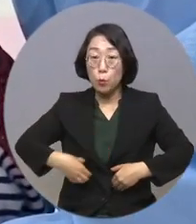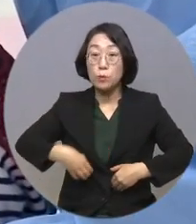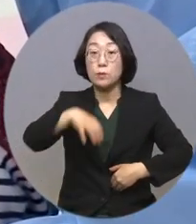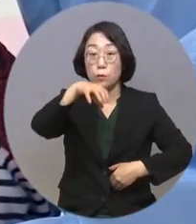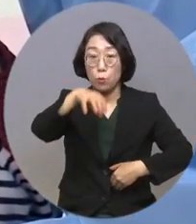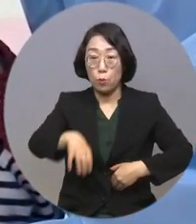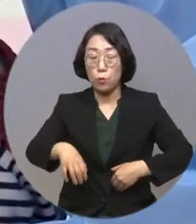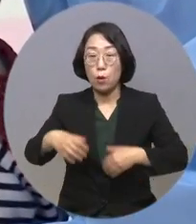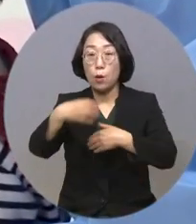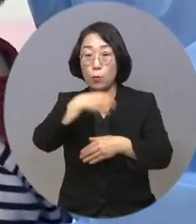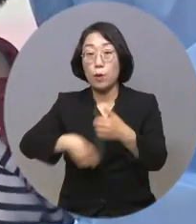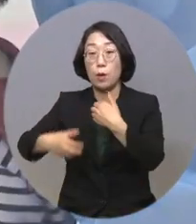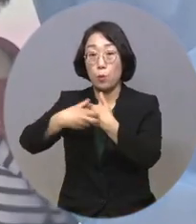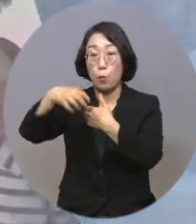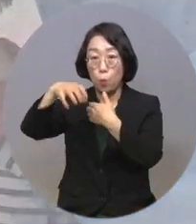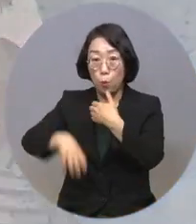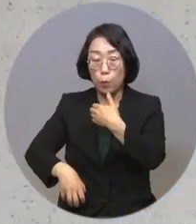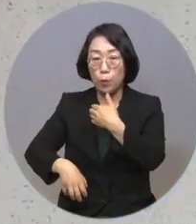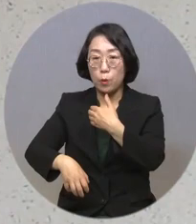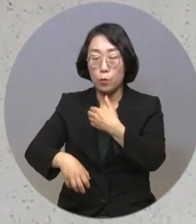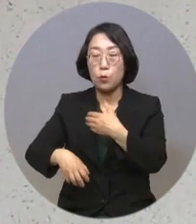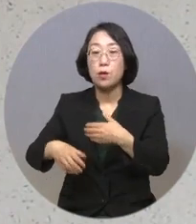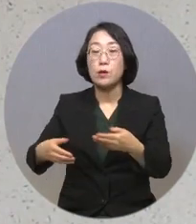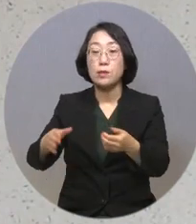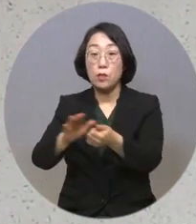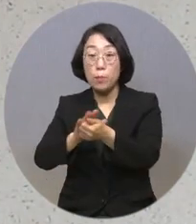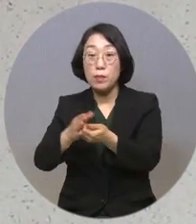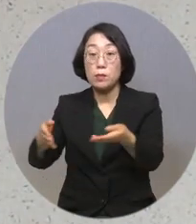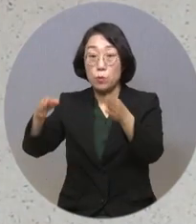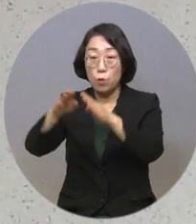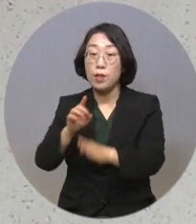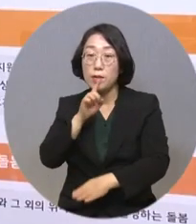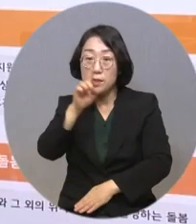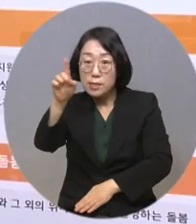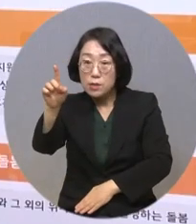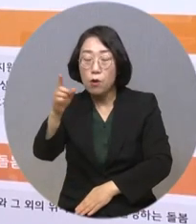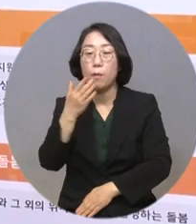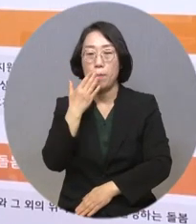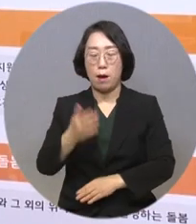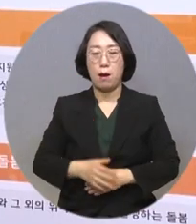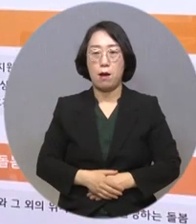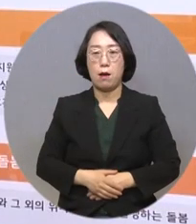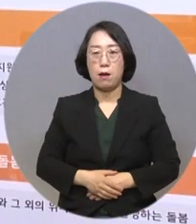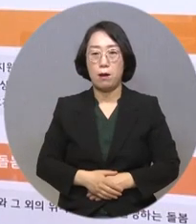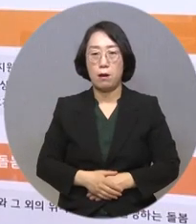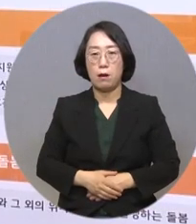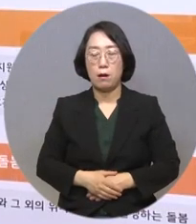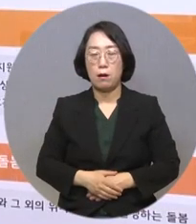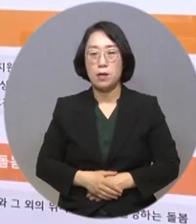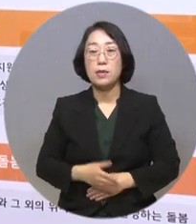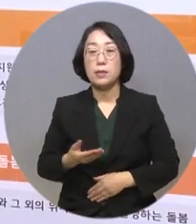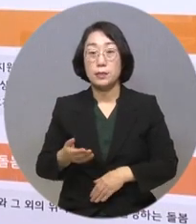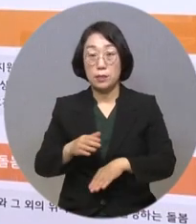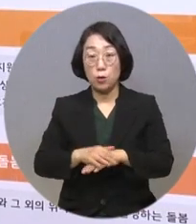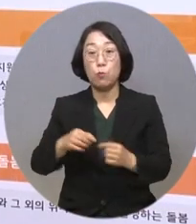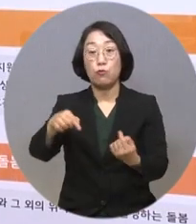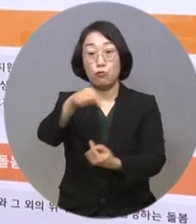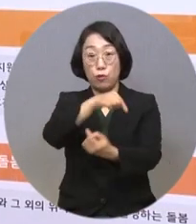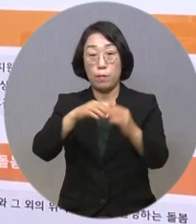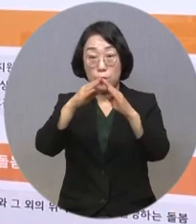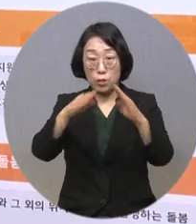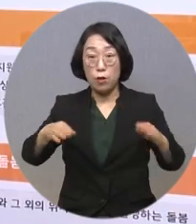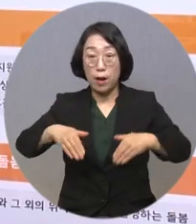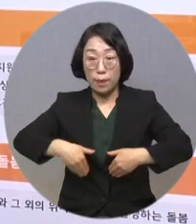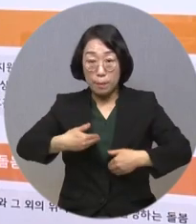보건소 전남도 사회서비스 원 에 신청하면 됩니다 공공기관이 직접 운영하는 전라남도 사회